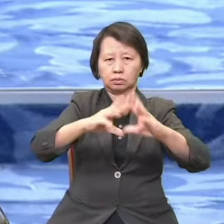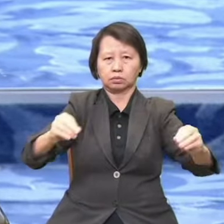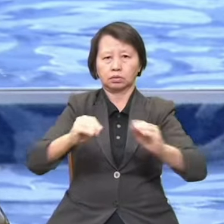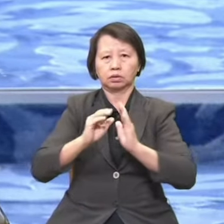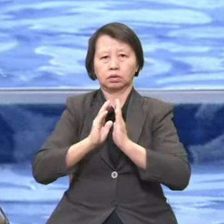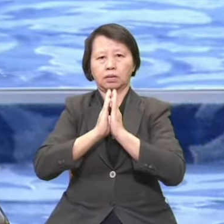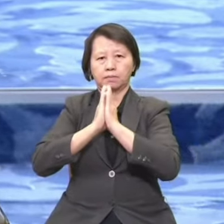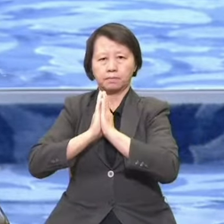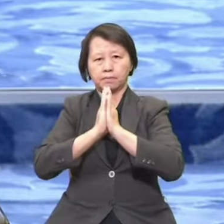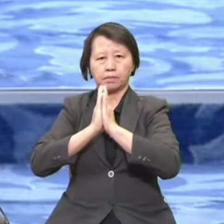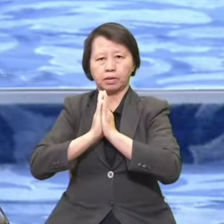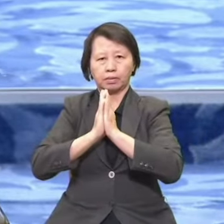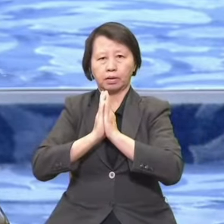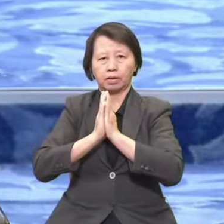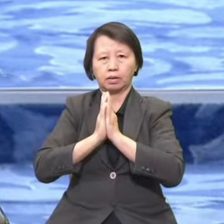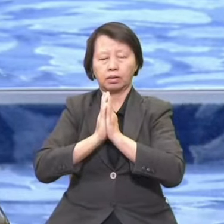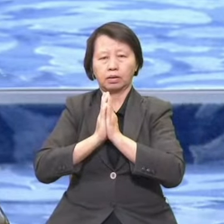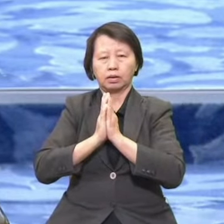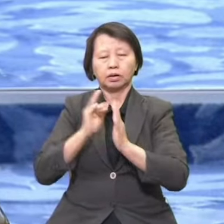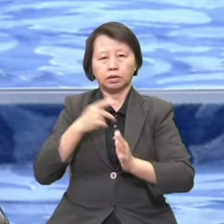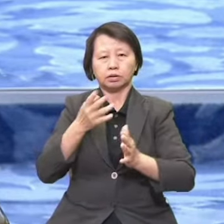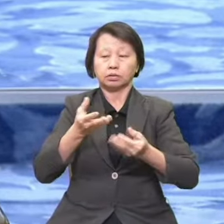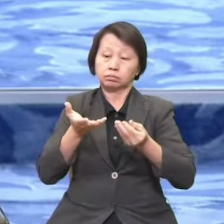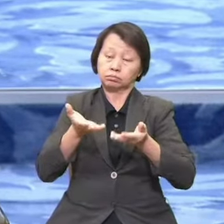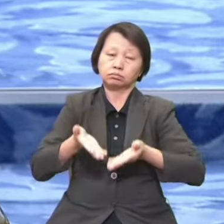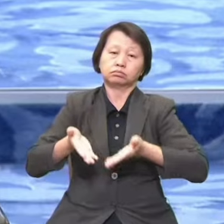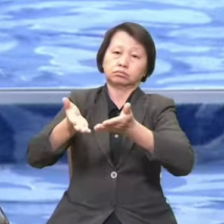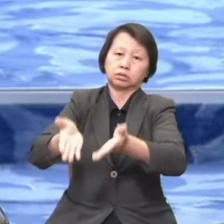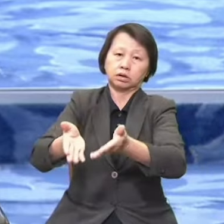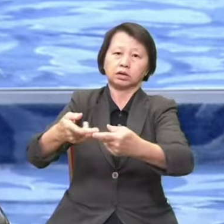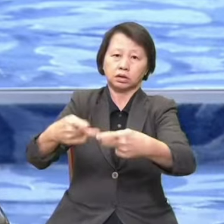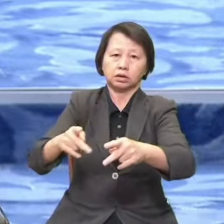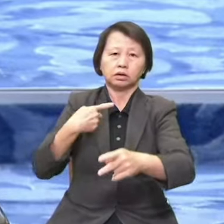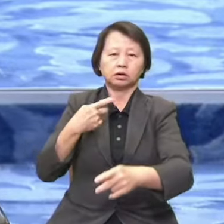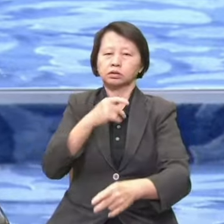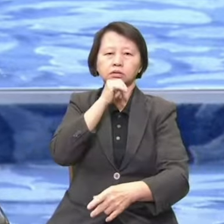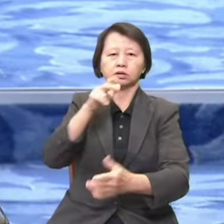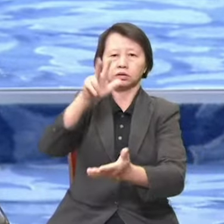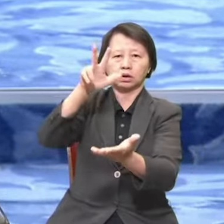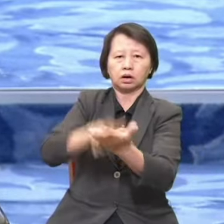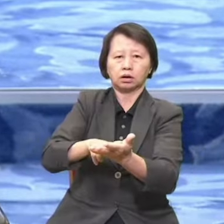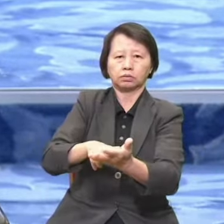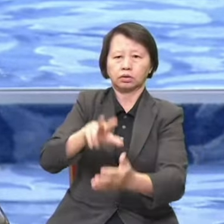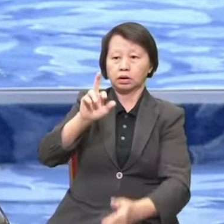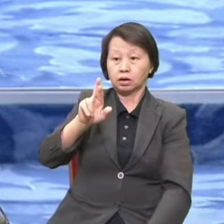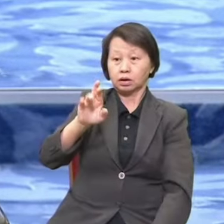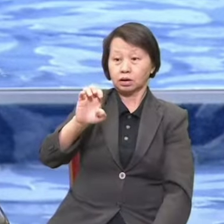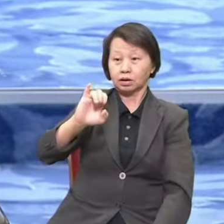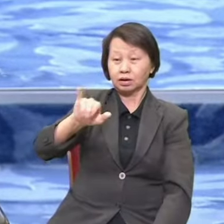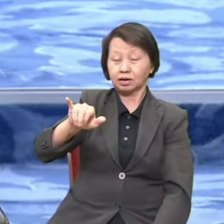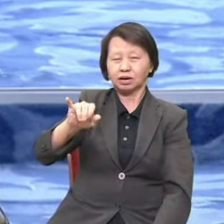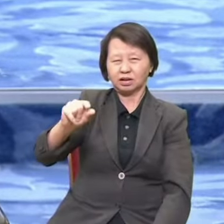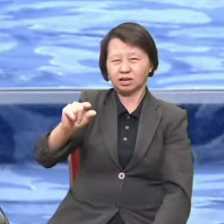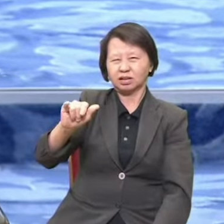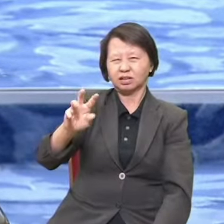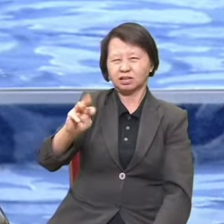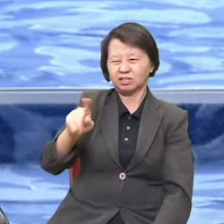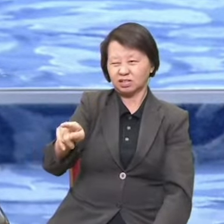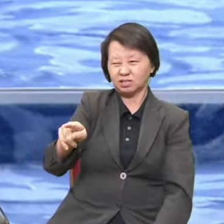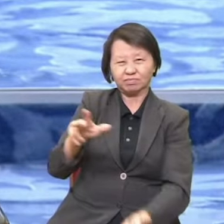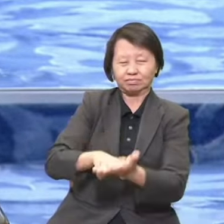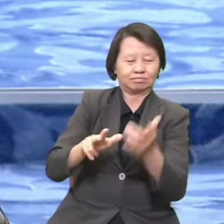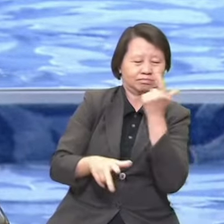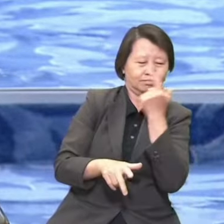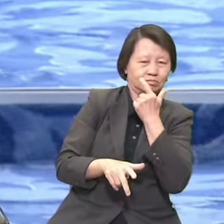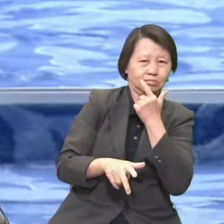Myanmar dan kita bagi laluan walaupun kita tidak iktiraf rejim sekarang laluan untuk ada perbincangan